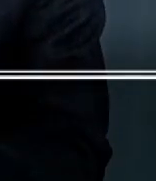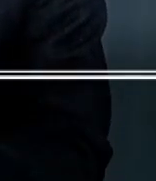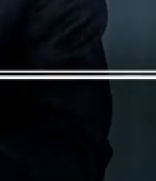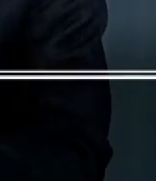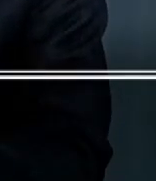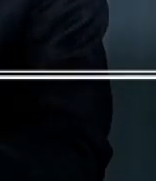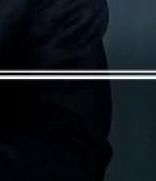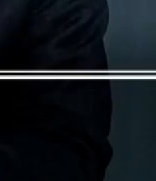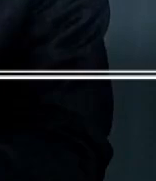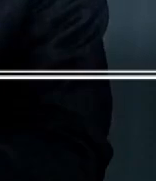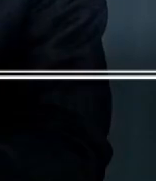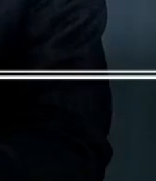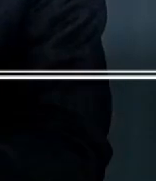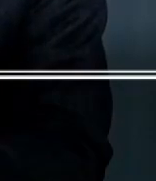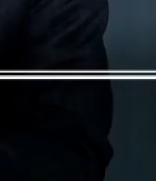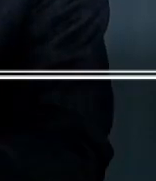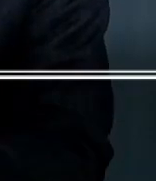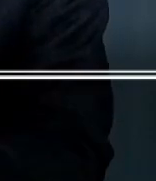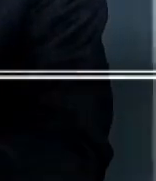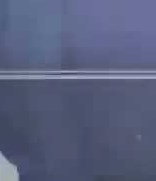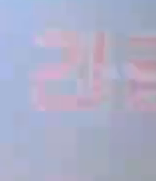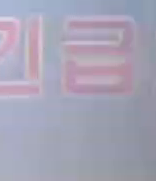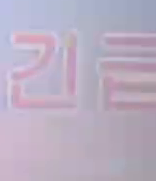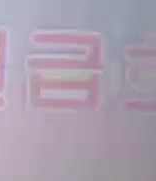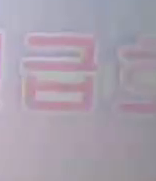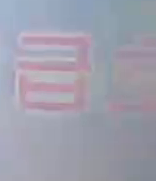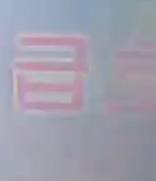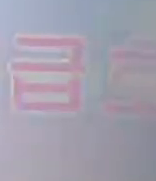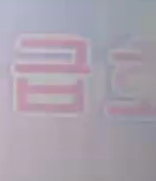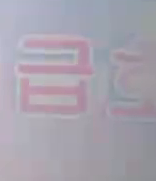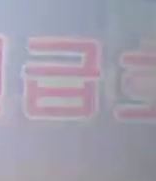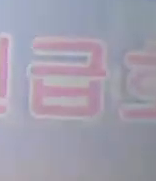이런 분들 다 실형 살고 나오지 않았습니까?